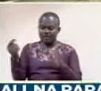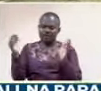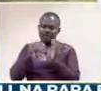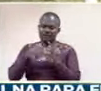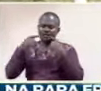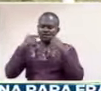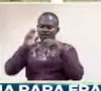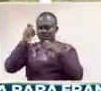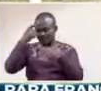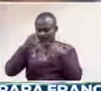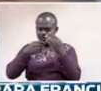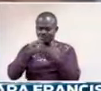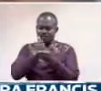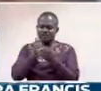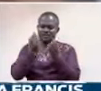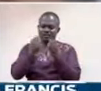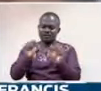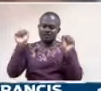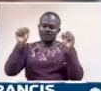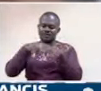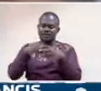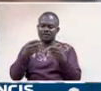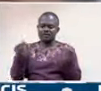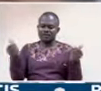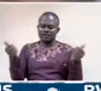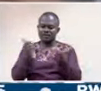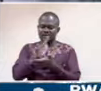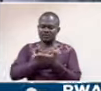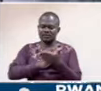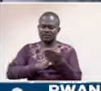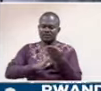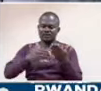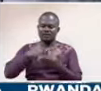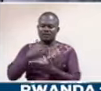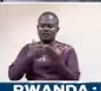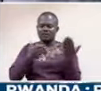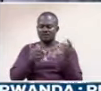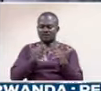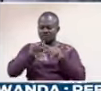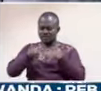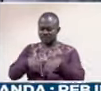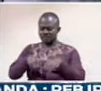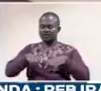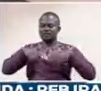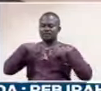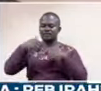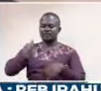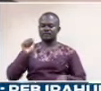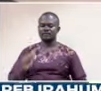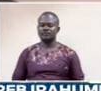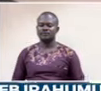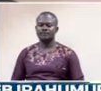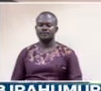ko leta izakomeza no gufasha abarokotse mu gukemura zimwe mu mbogamizi bagihura nazo zinashingiye ku mibereho yabo. Nagira ngo